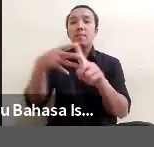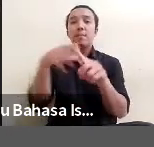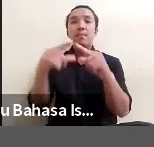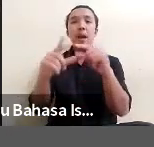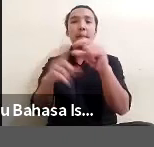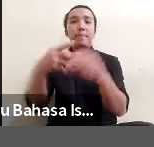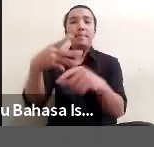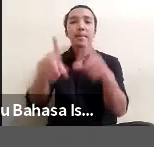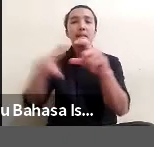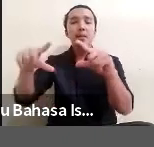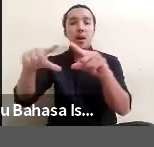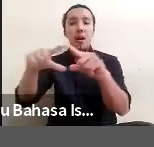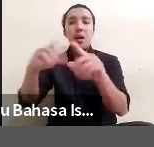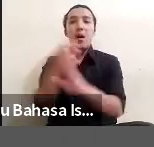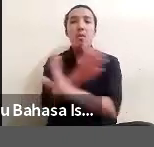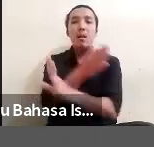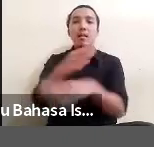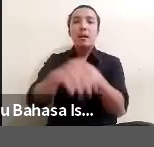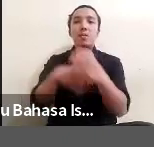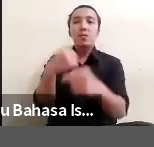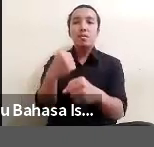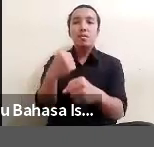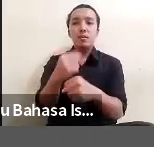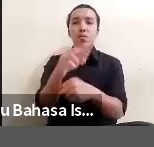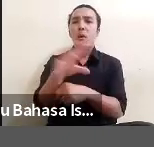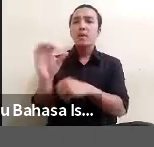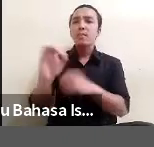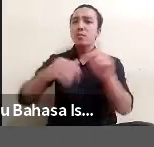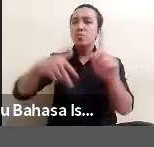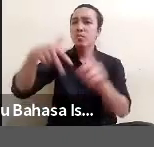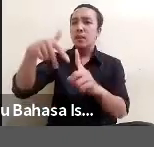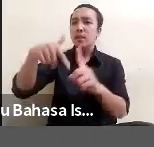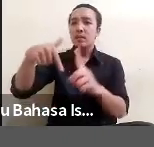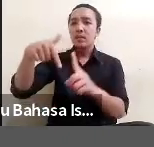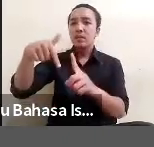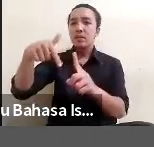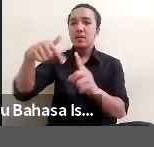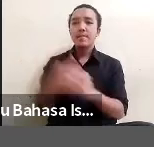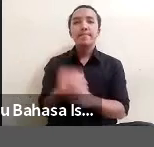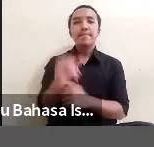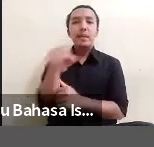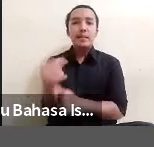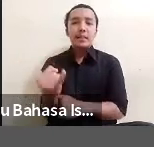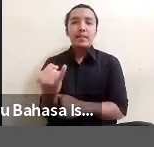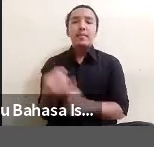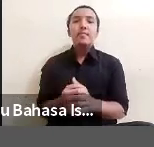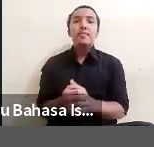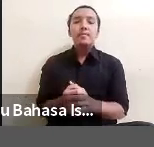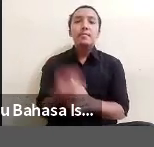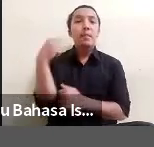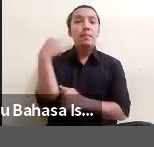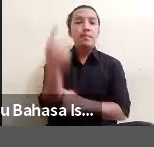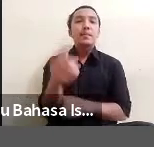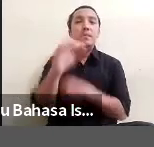di awal tahun, dan di awal tahun 2017 itu, sehingga sampai tahun